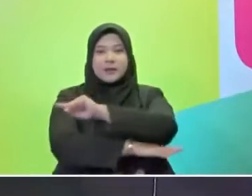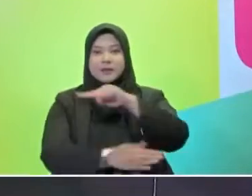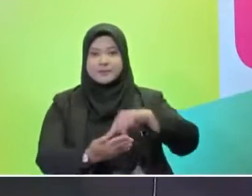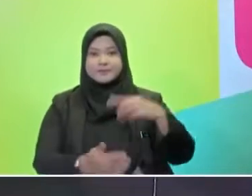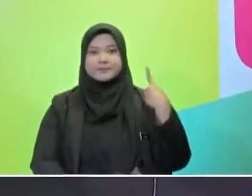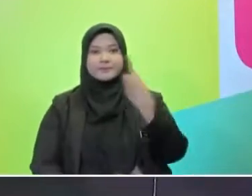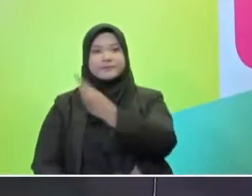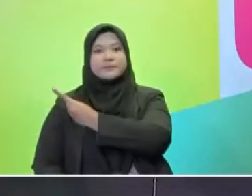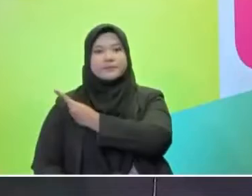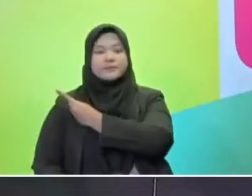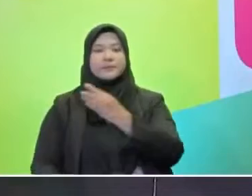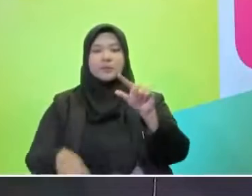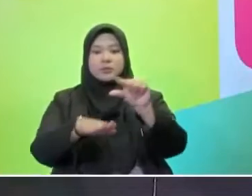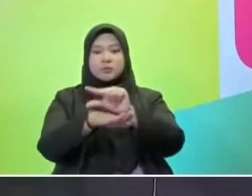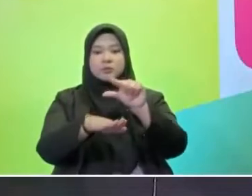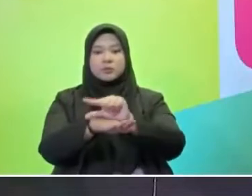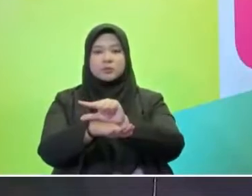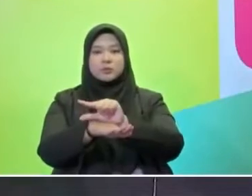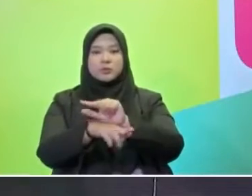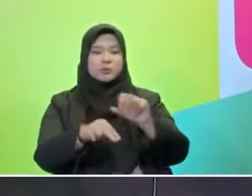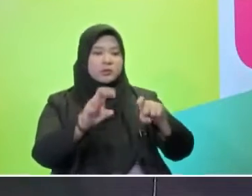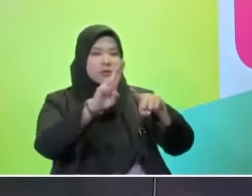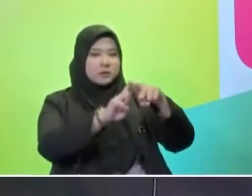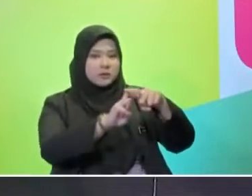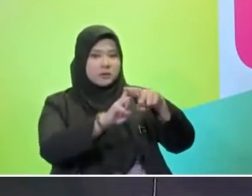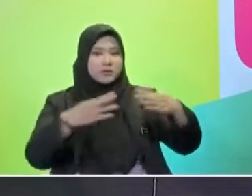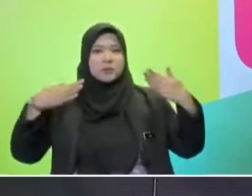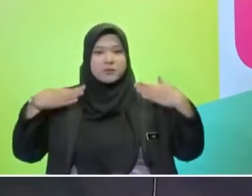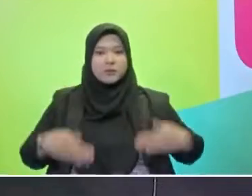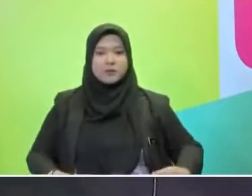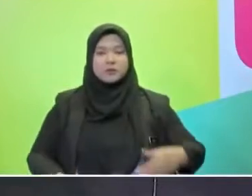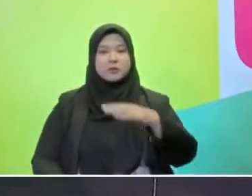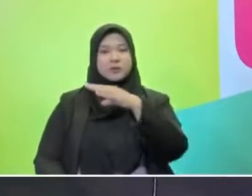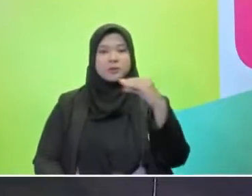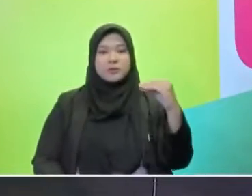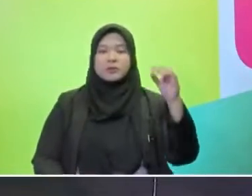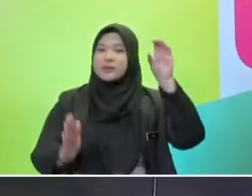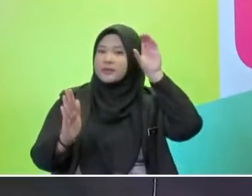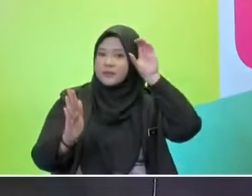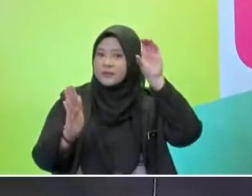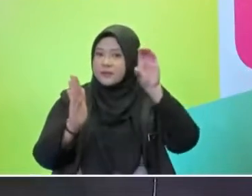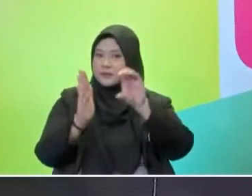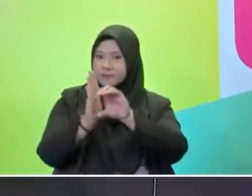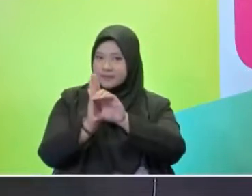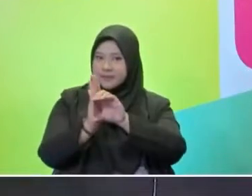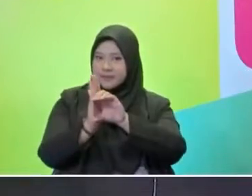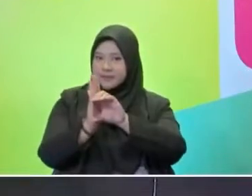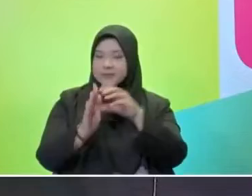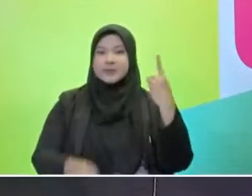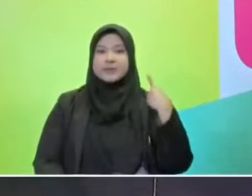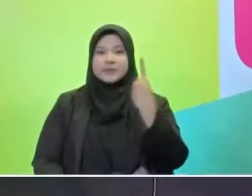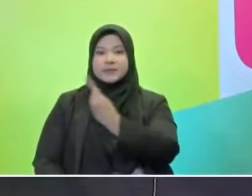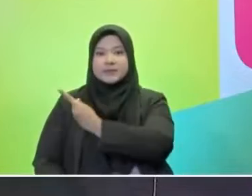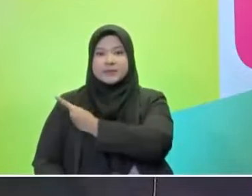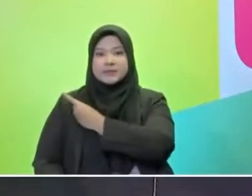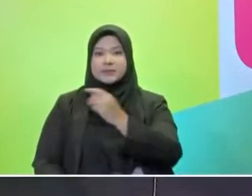sendiri pun boleh. Okey. Kita tebuk, guntingkan gambar. Guntingkan gambar. Guntingkan gambar. Baik. Kemudian?